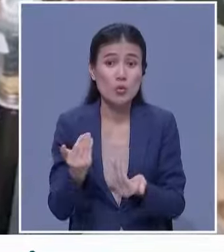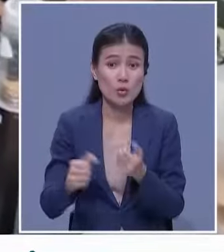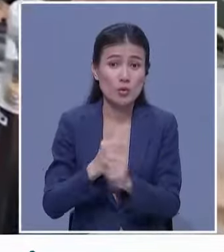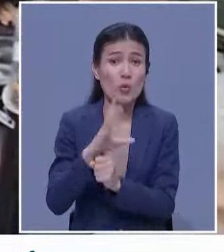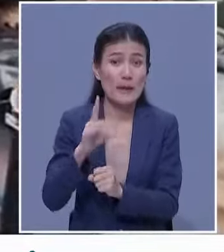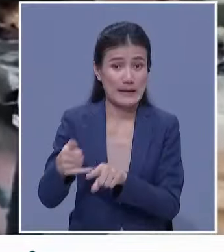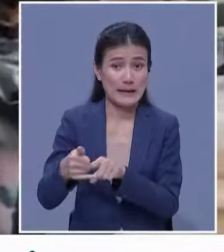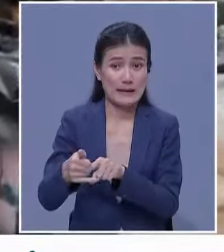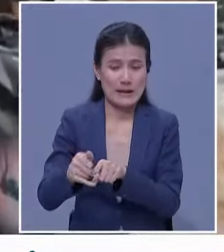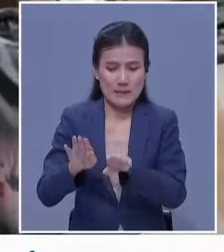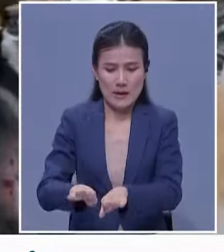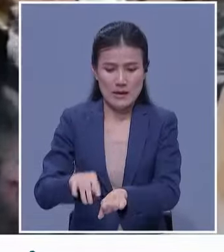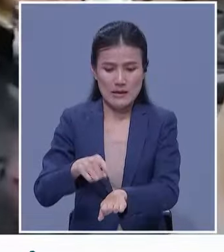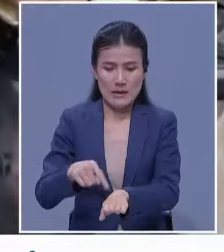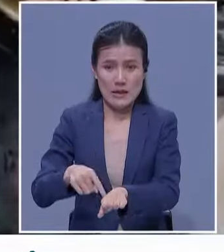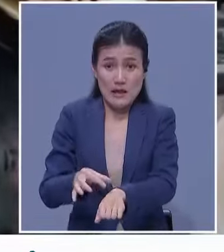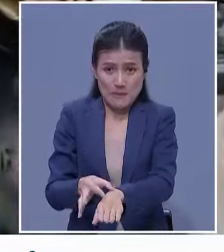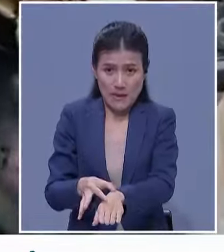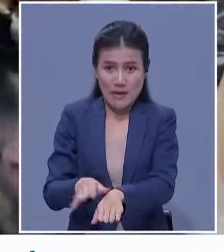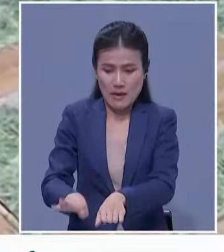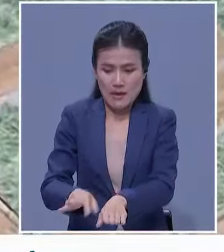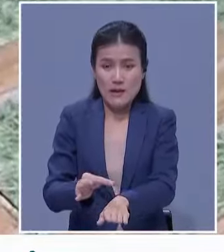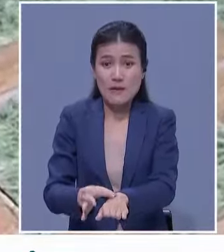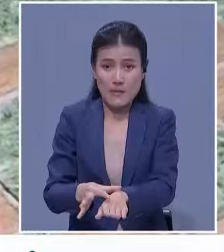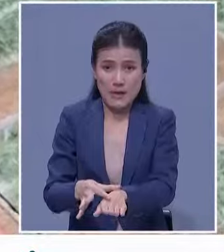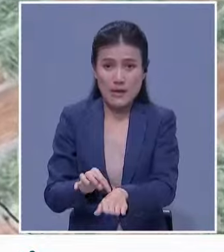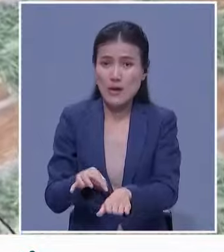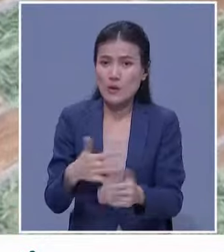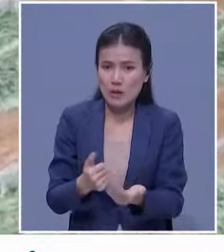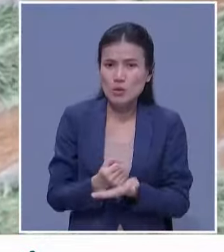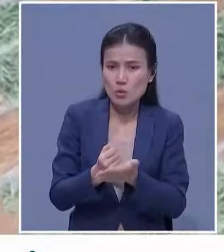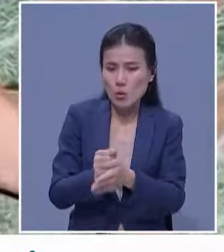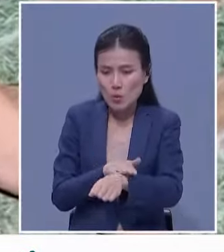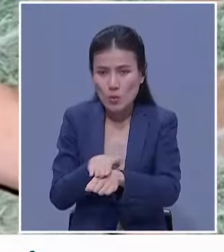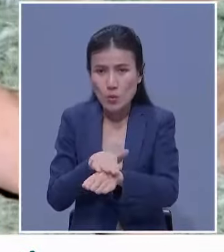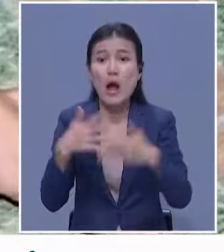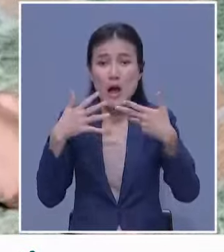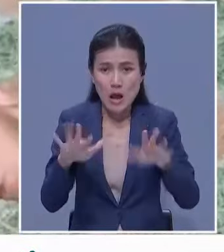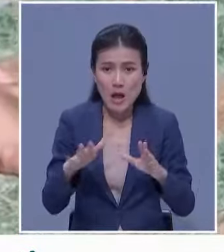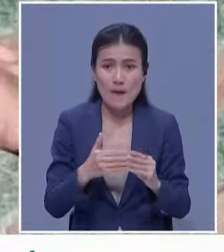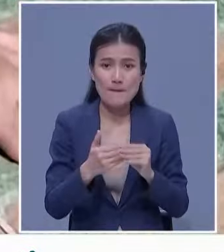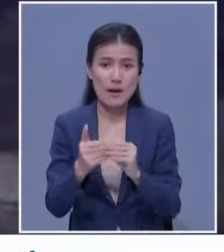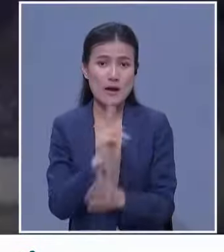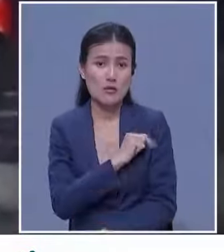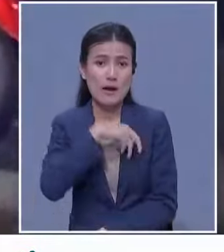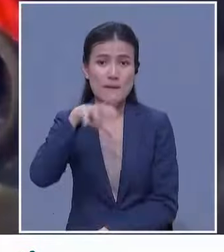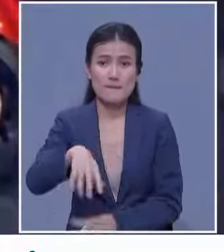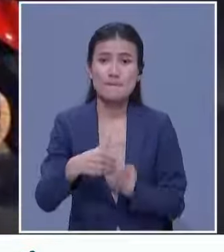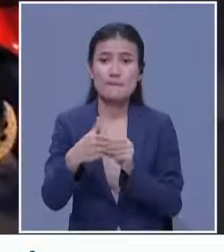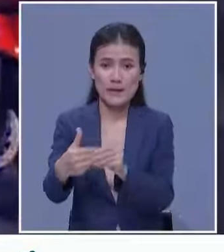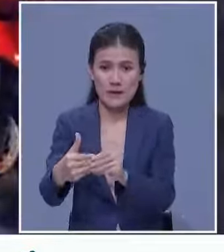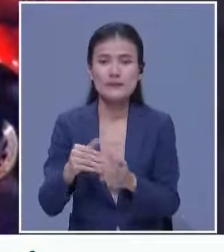ดกัดที่ข้อเท้าทั้ง2ข้างเช่นกันเจ้าหน้าที่ให้การช่วยเหลือปฐมพยาบาลเบื้องต้นก่อนนำตัวส่งโรงพยาบาลเปาโลสมุทรปราการน